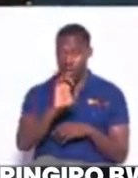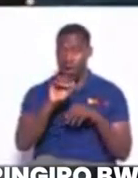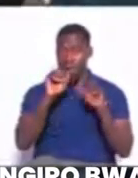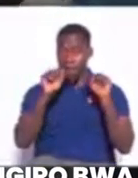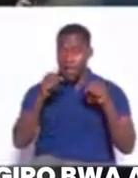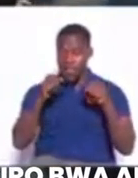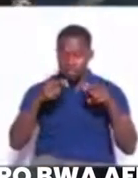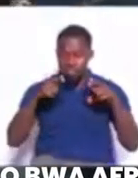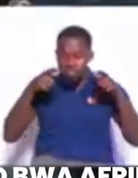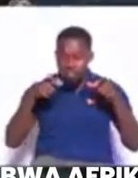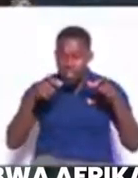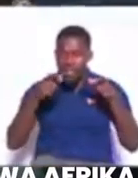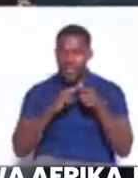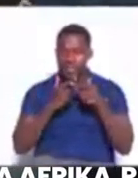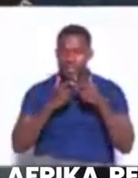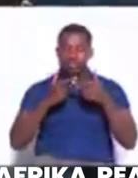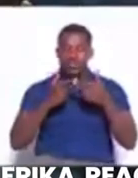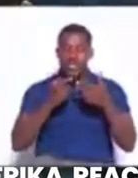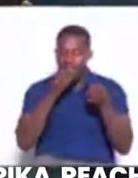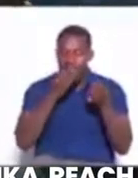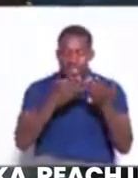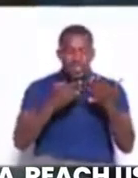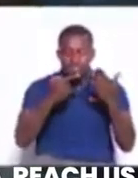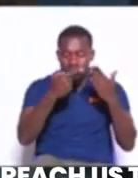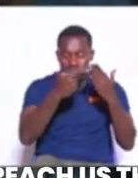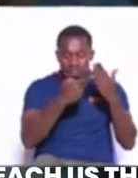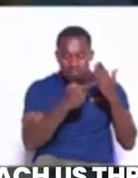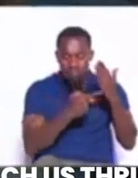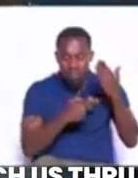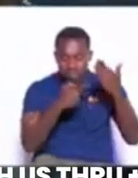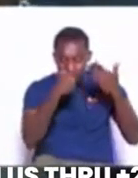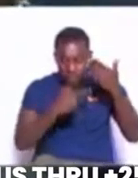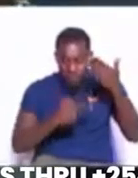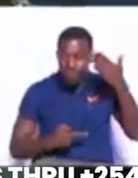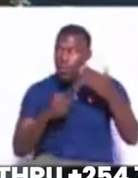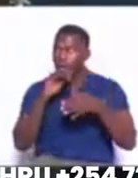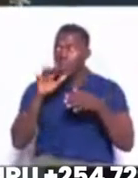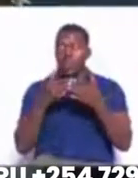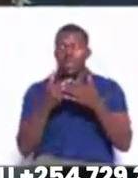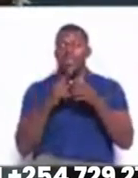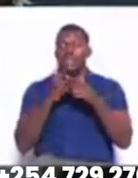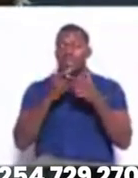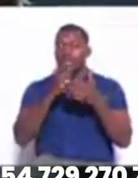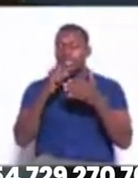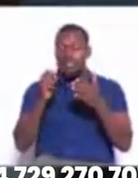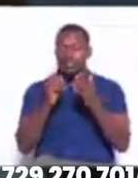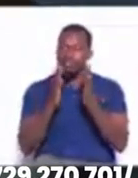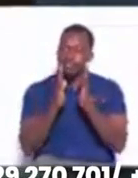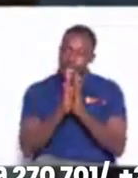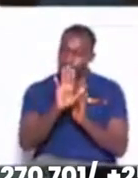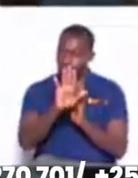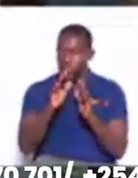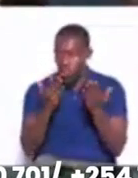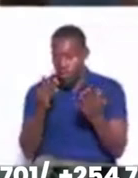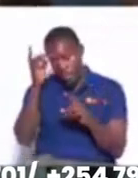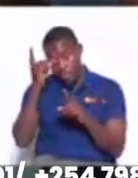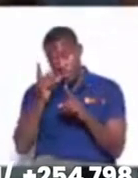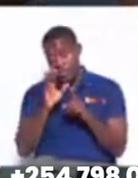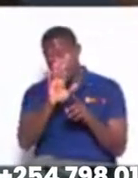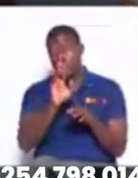kadi na ukaijaza kadi yako na ukaweka maombi yako au maamuzi yako. Tumia nafasi hii